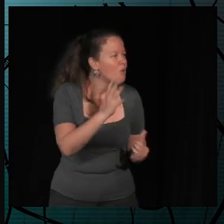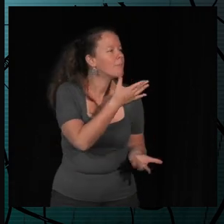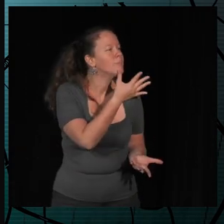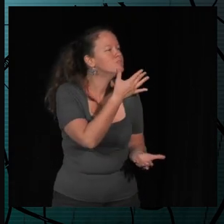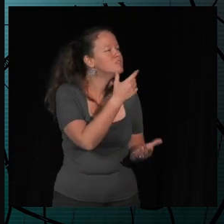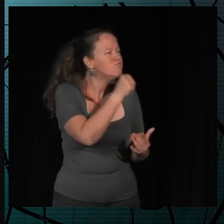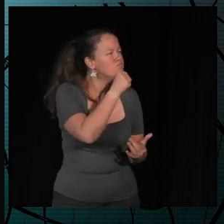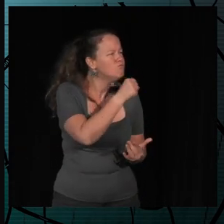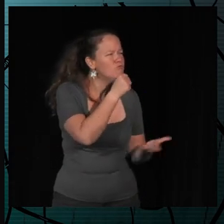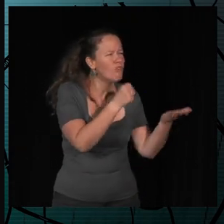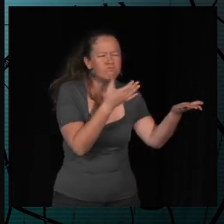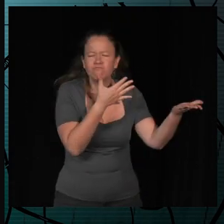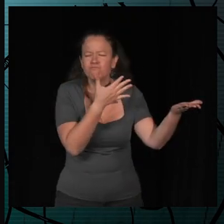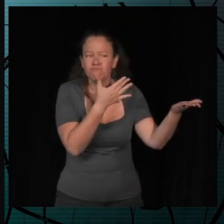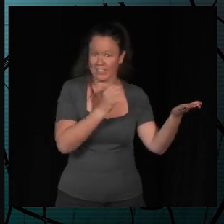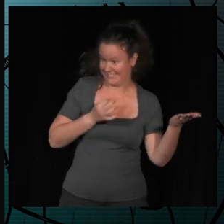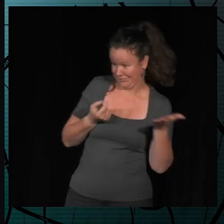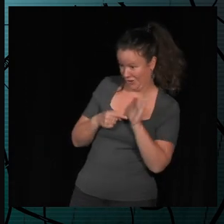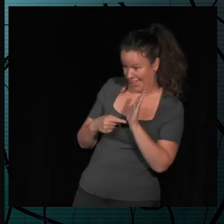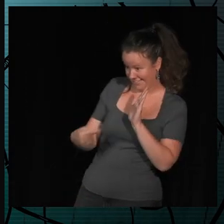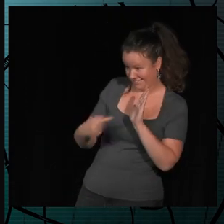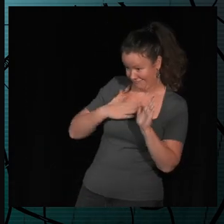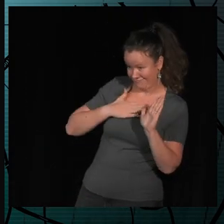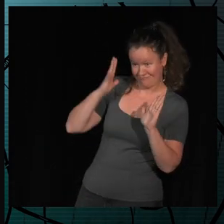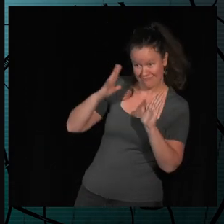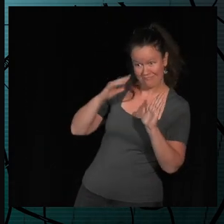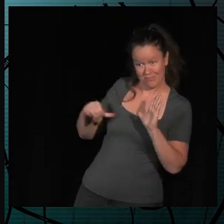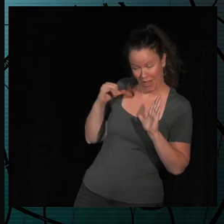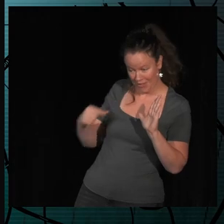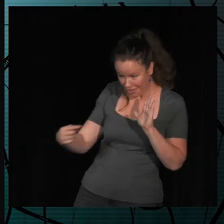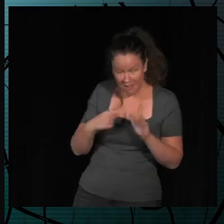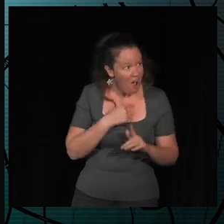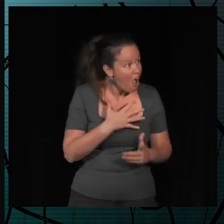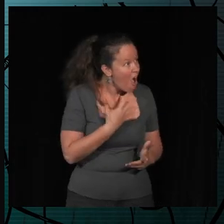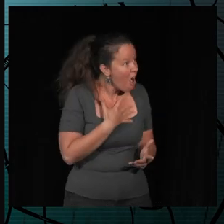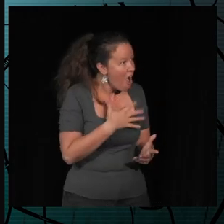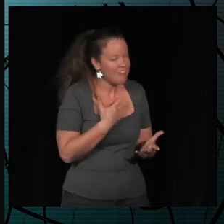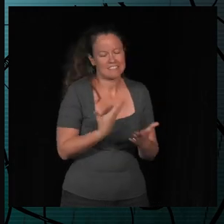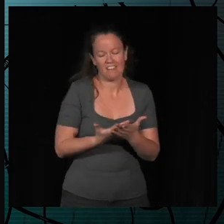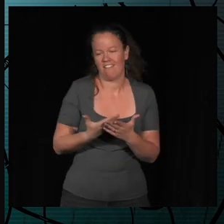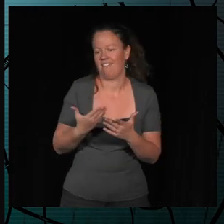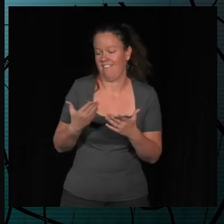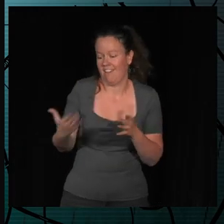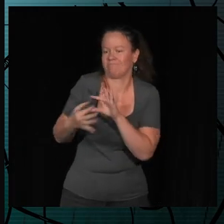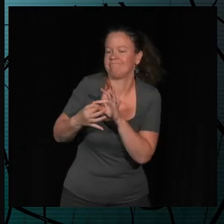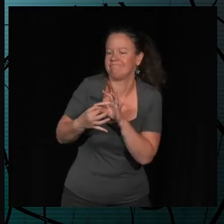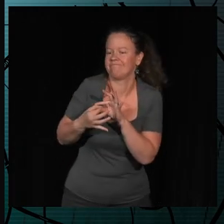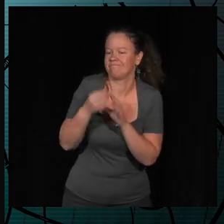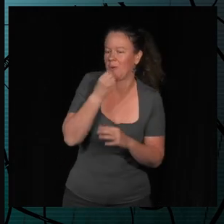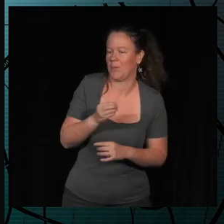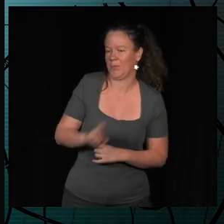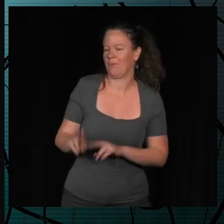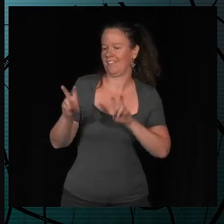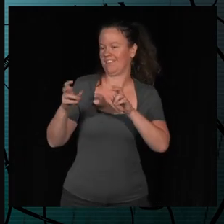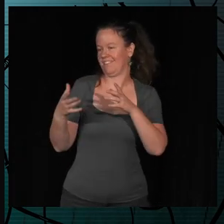à ton époque bah oui regarde je jouais à ça et de remettre aussi ce partage dont on parlait tout à l'heure qui moi enfin